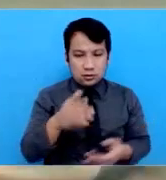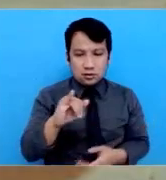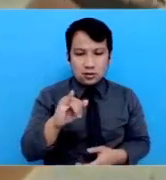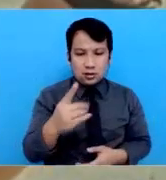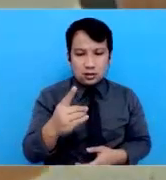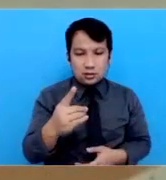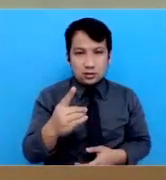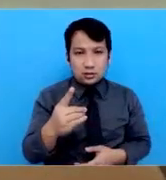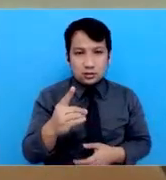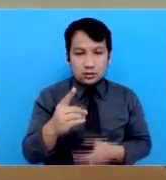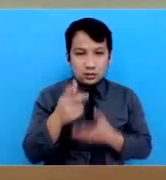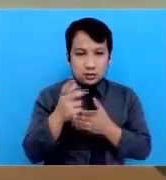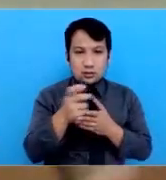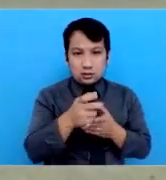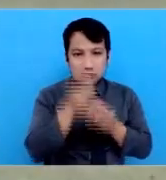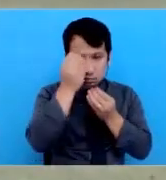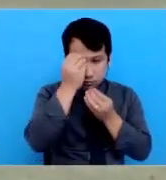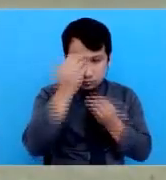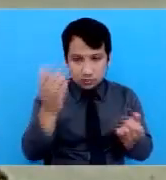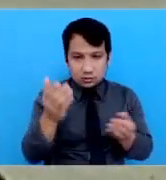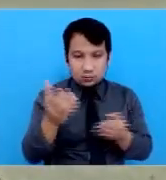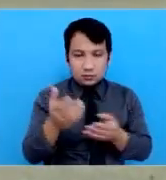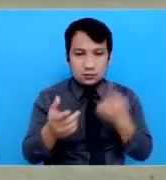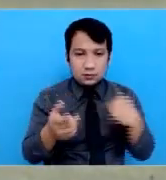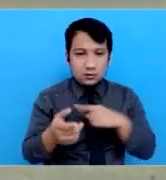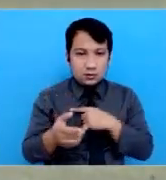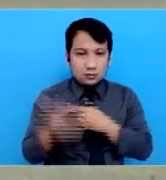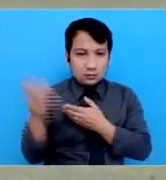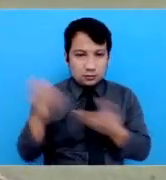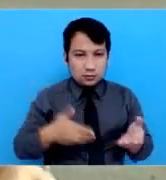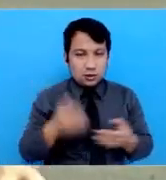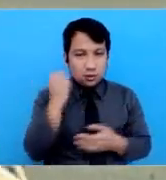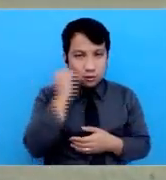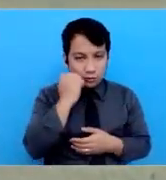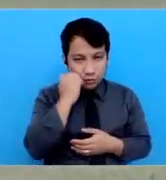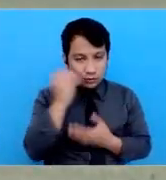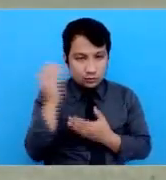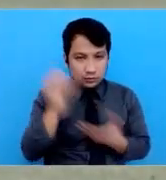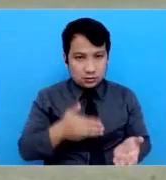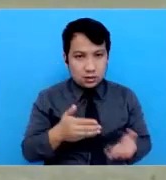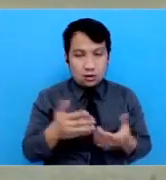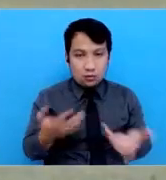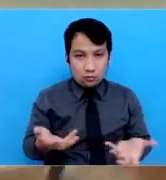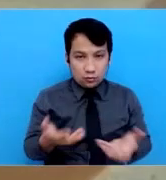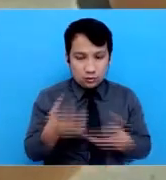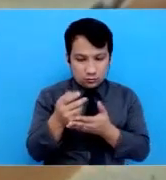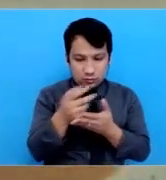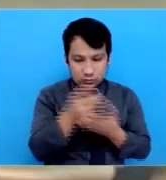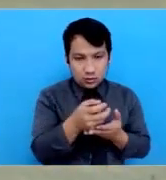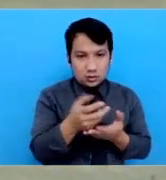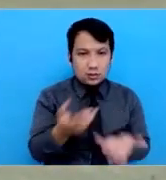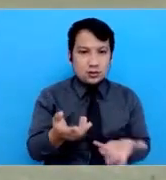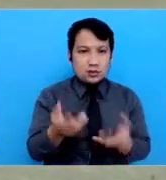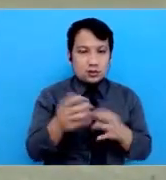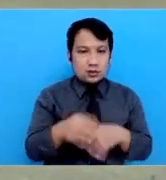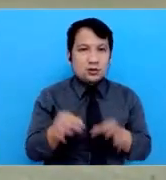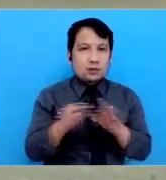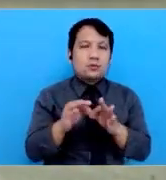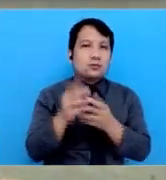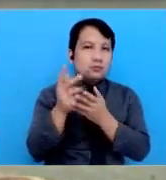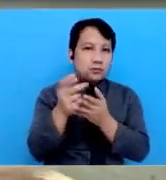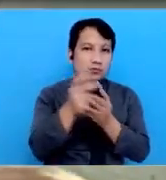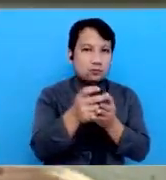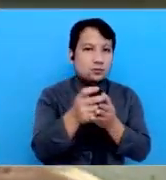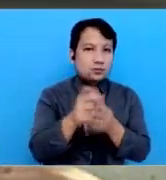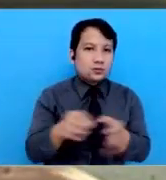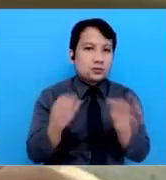cards. Sinasabi po natin sa mga pasahero na dadalhin nila palagi yon, at yung wala pa pong vaccine, magpa-vaccine na po kasi kakailanganin